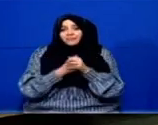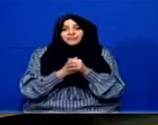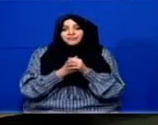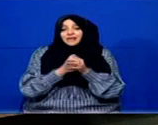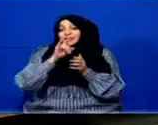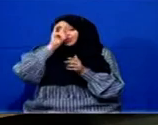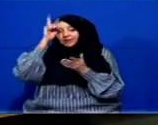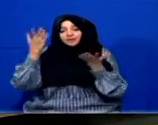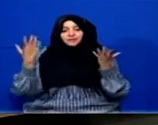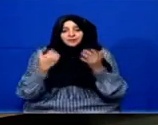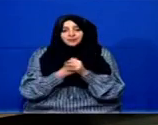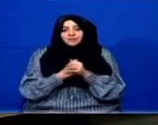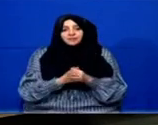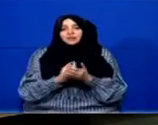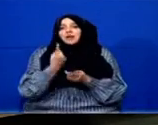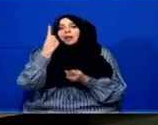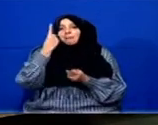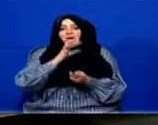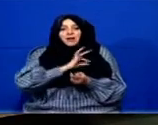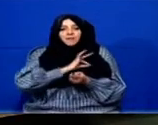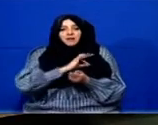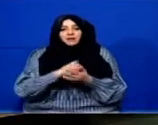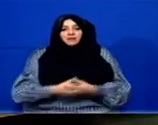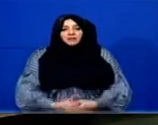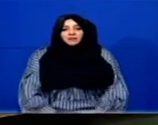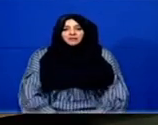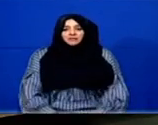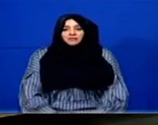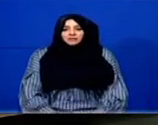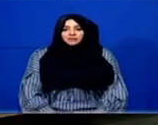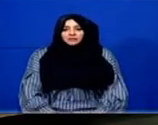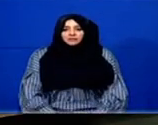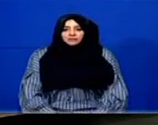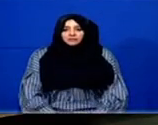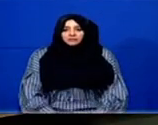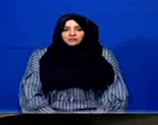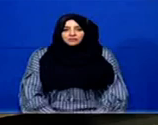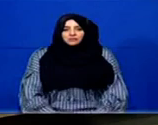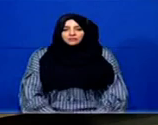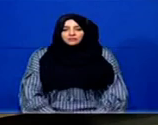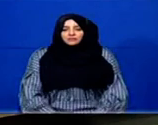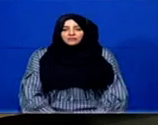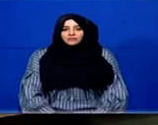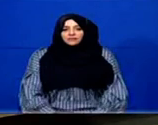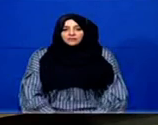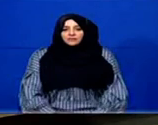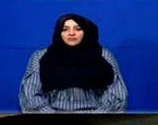علينا على الله غالب واش عنده ربي يرحمهم راحوا رحمه الله ان شاء برحمته